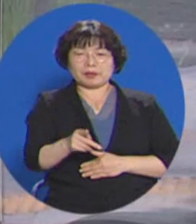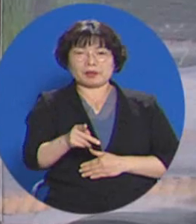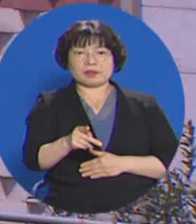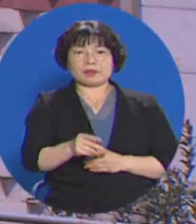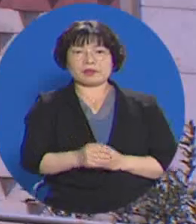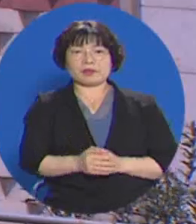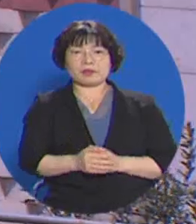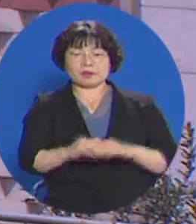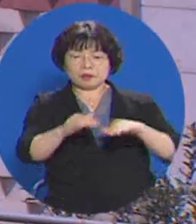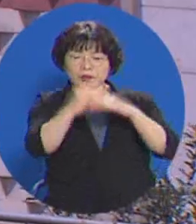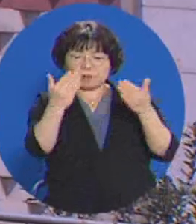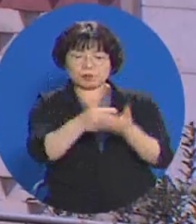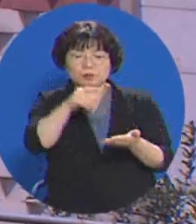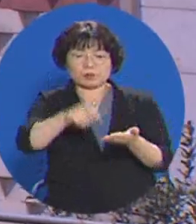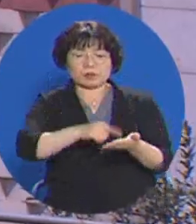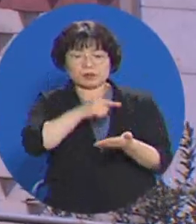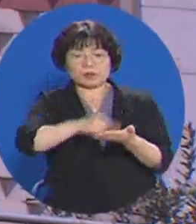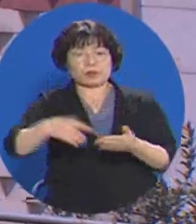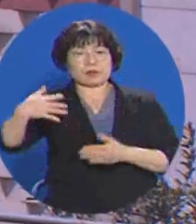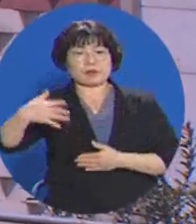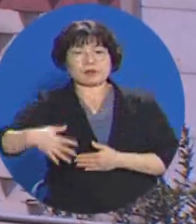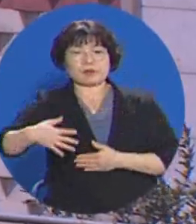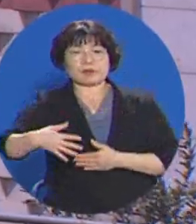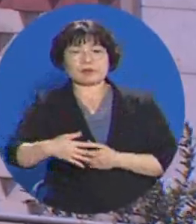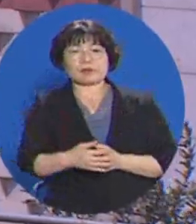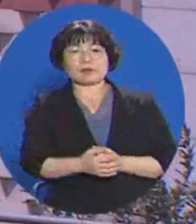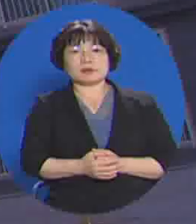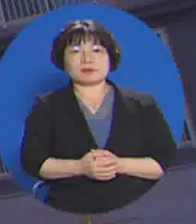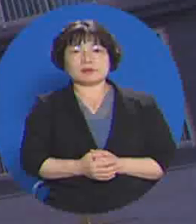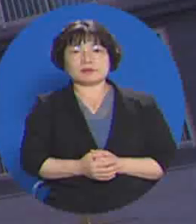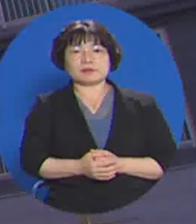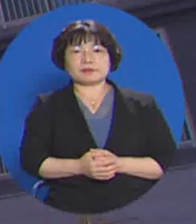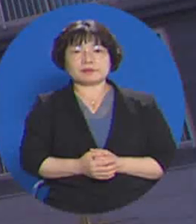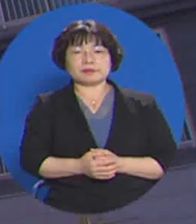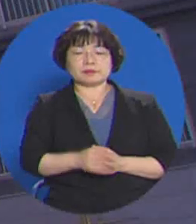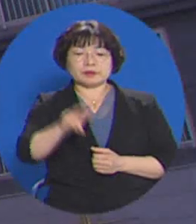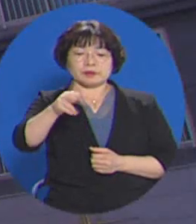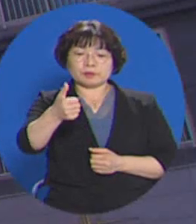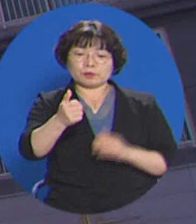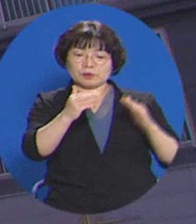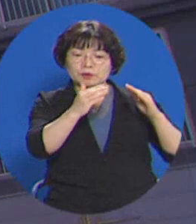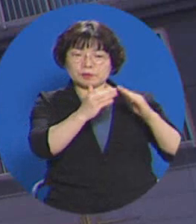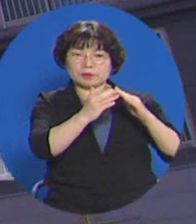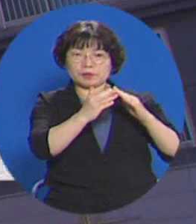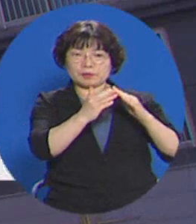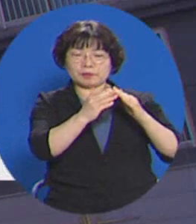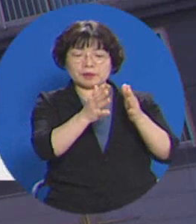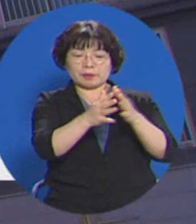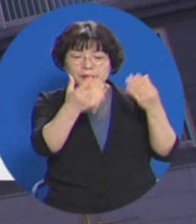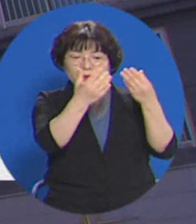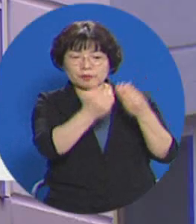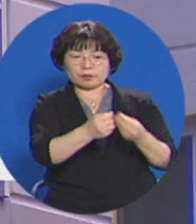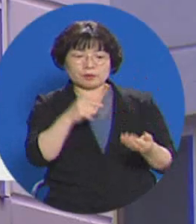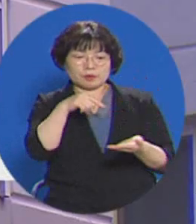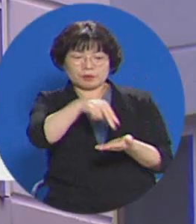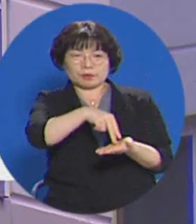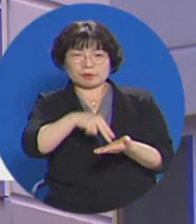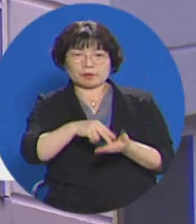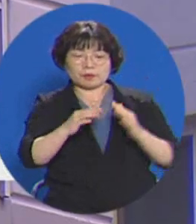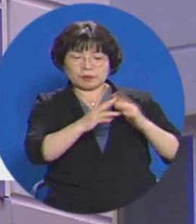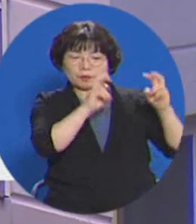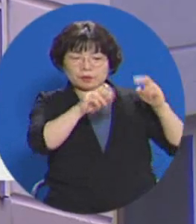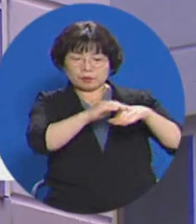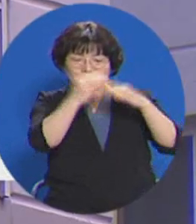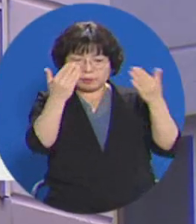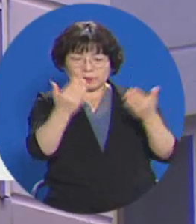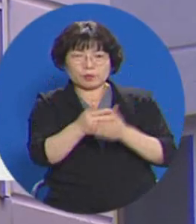받아놓고 모두 상환하지 못한 상태이기 때문입니다. 750여 세대가 사는 이 아파트를 담보로 건설사가